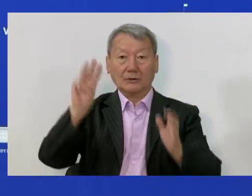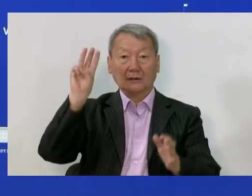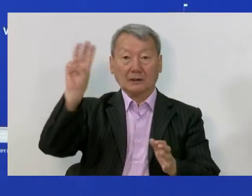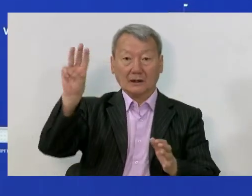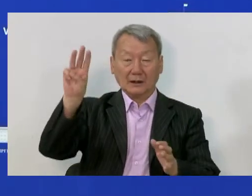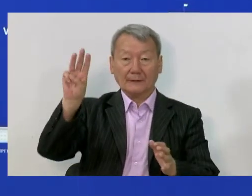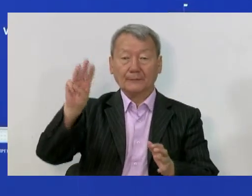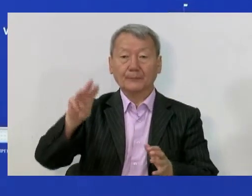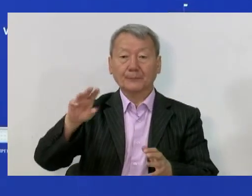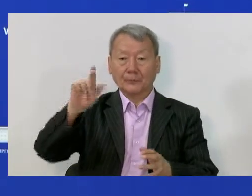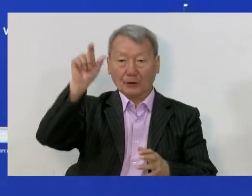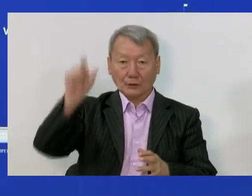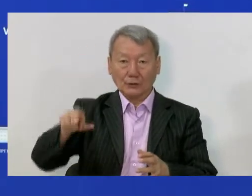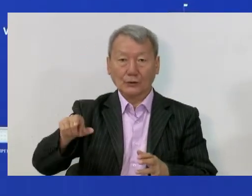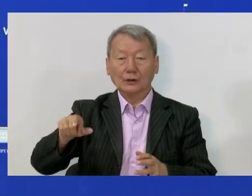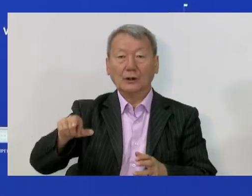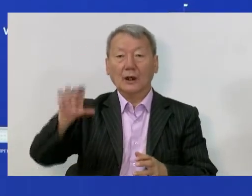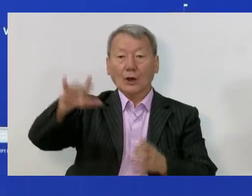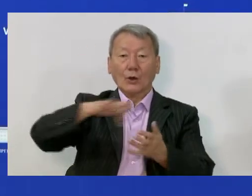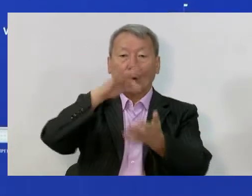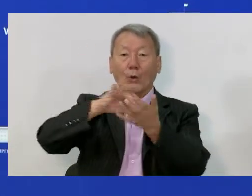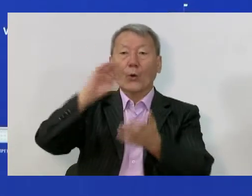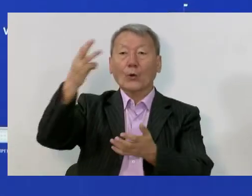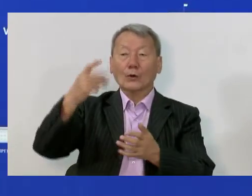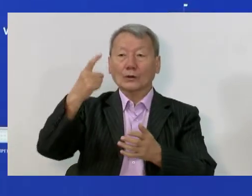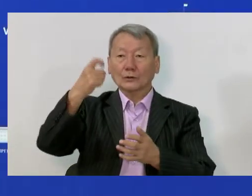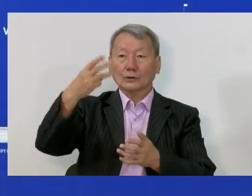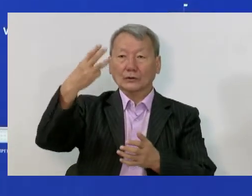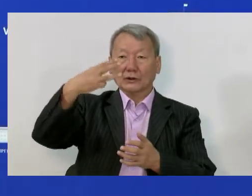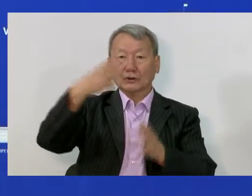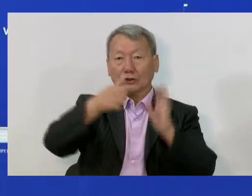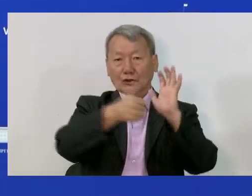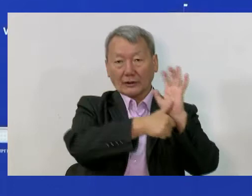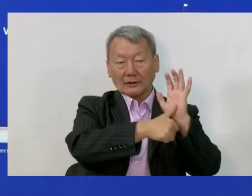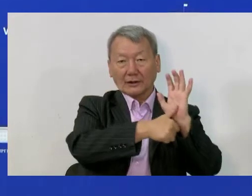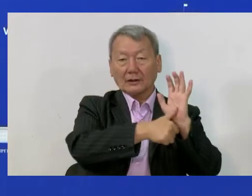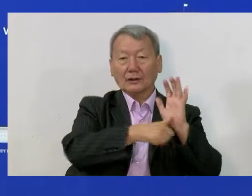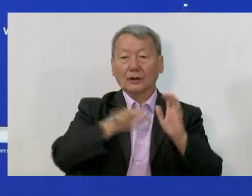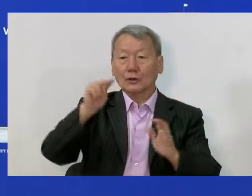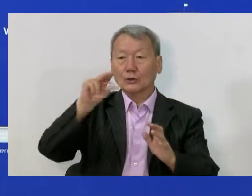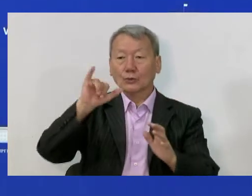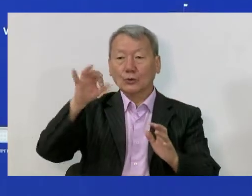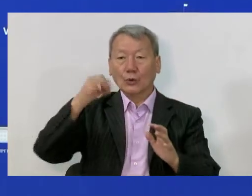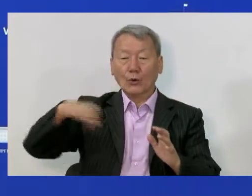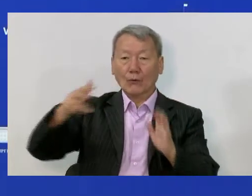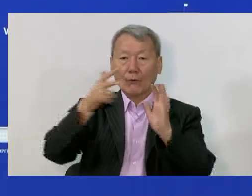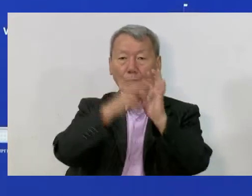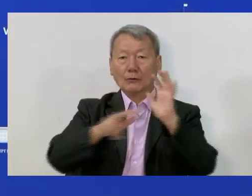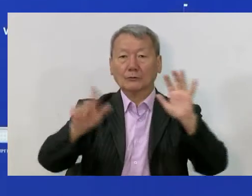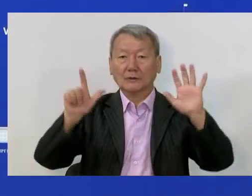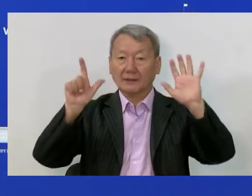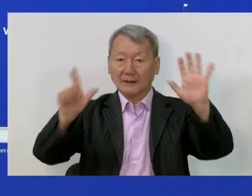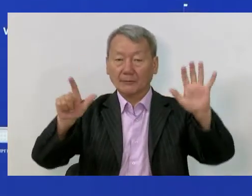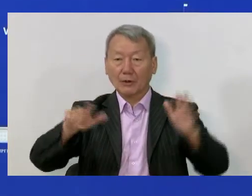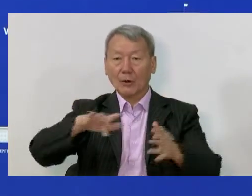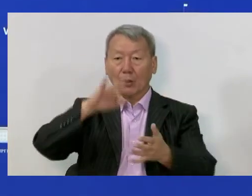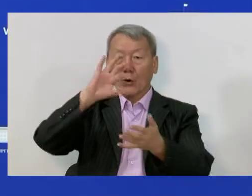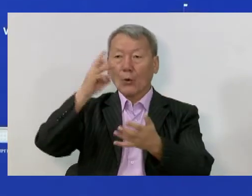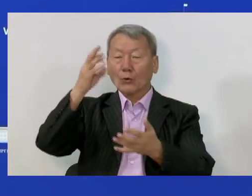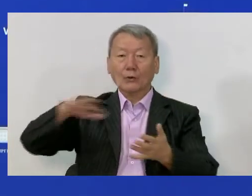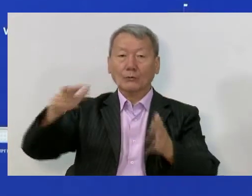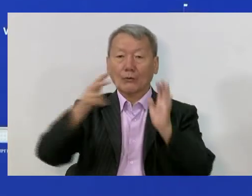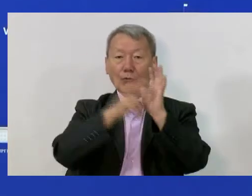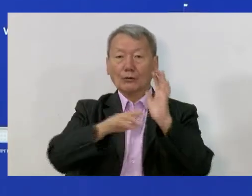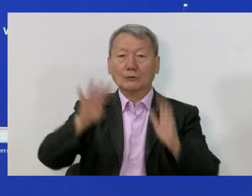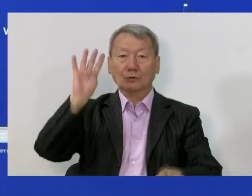пациента, из города Орш 136, Чуйской области 87, Воршской области